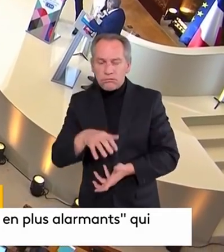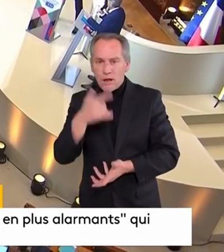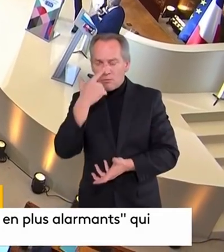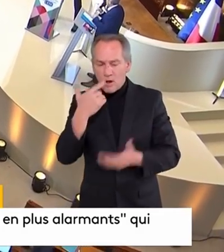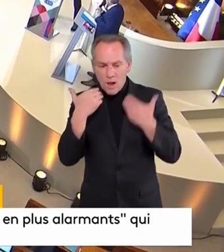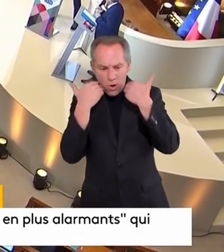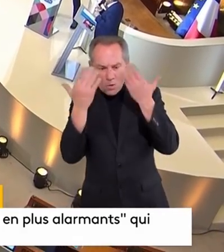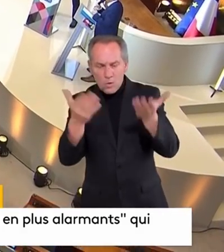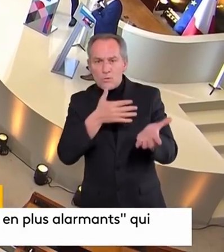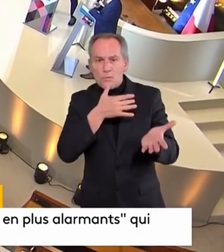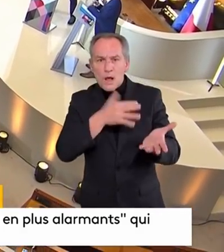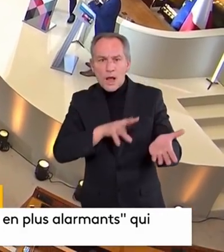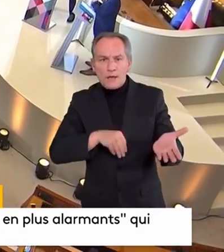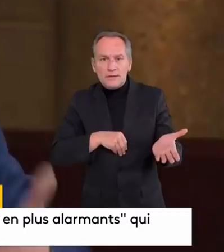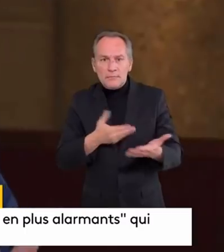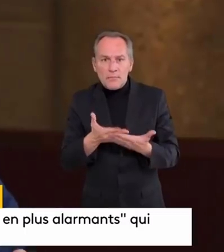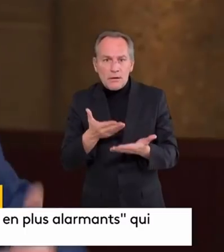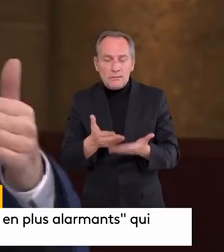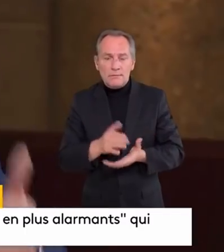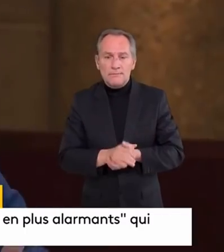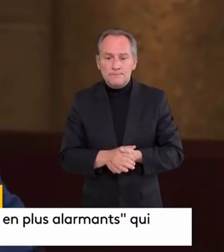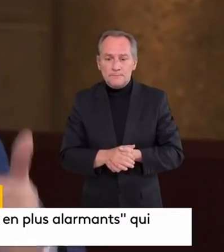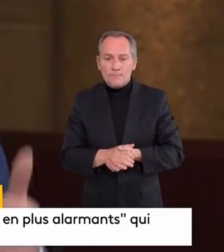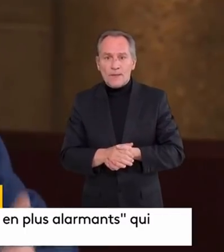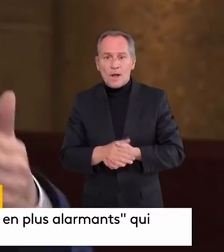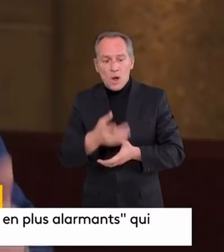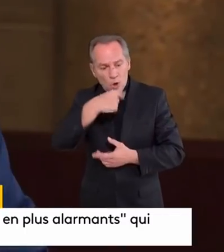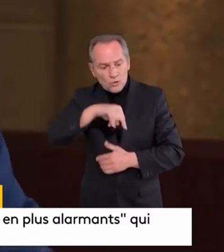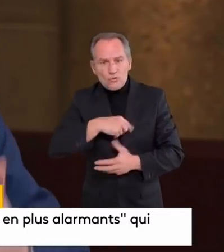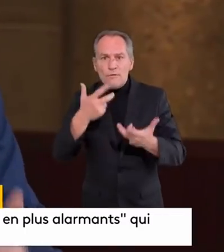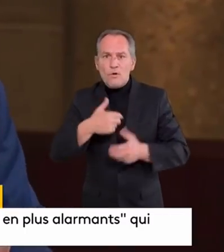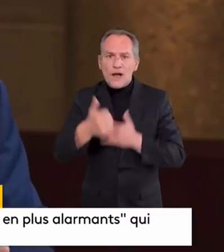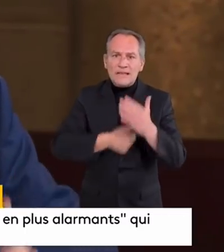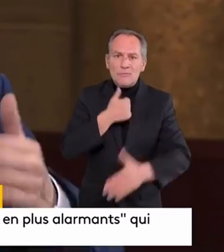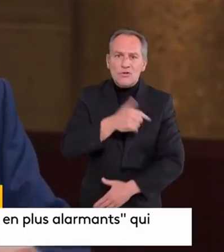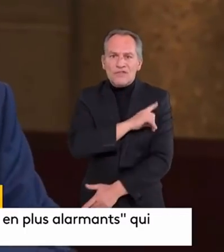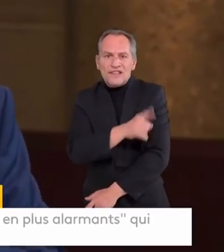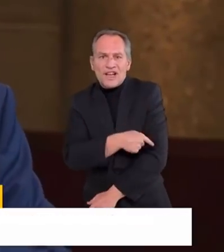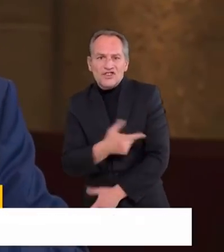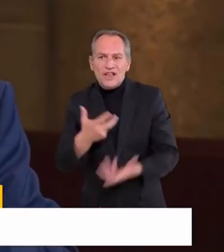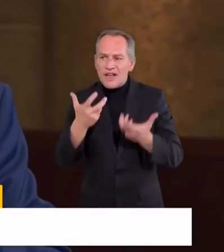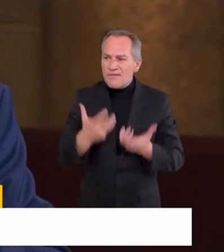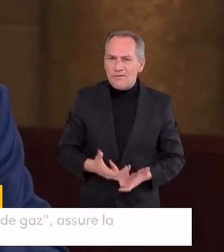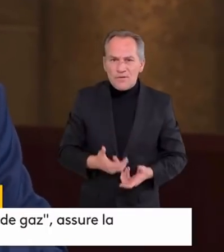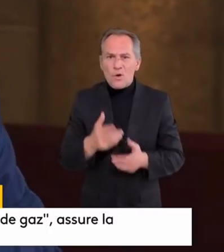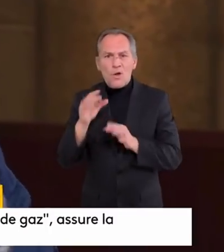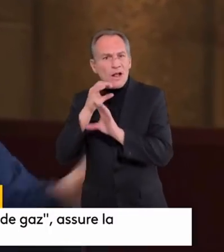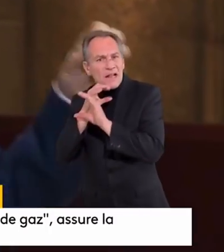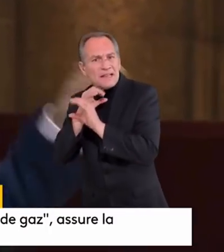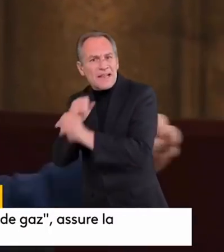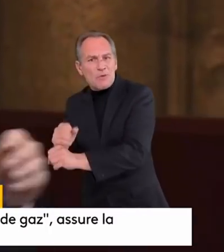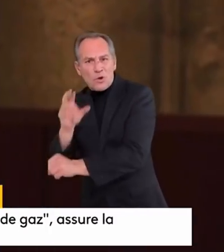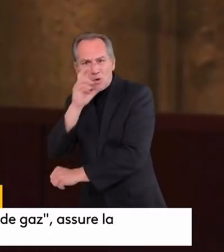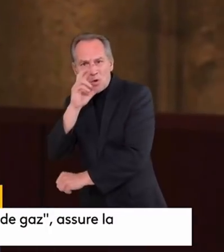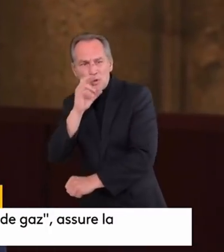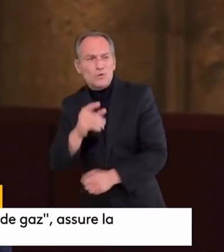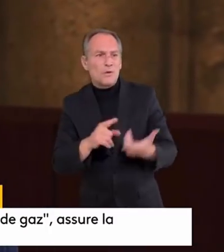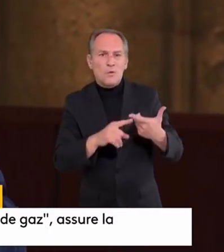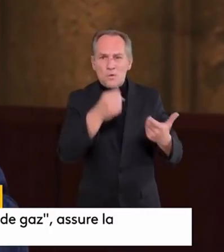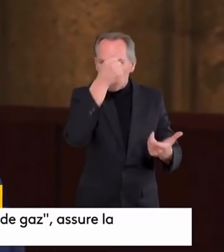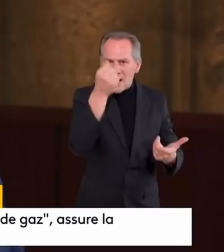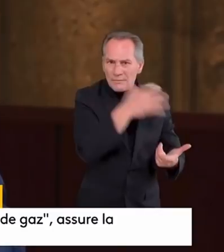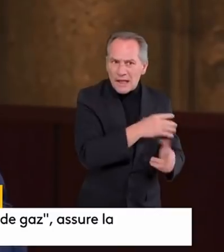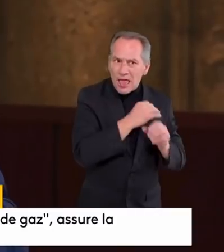donc si nous voulons avoir notre autonomie, notre souveraineté en matière d'indépendance énergétique et ne dépendre ni des Russes ni du gaz de schiste